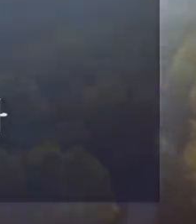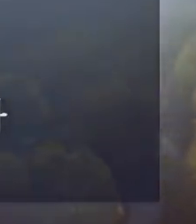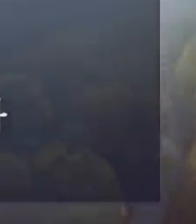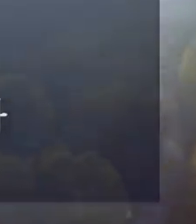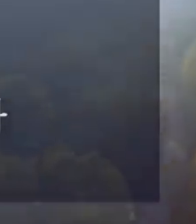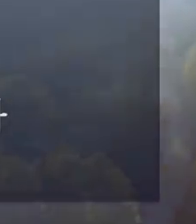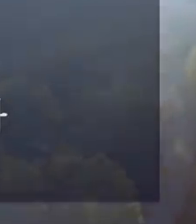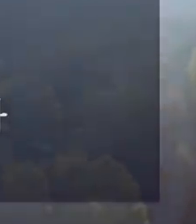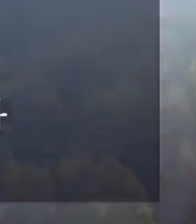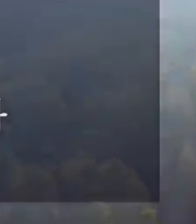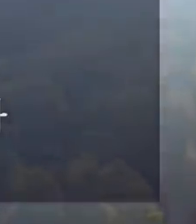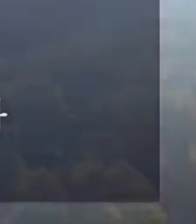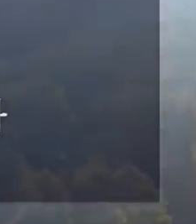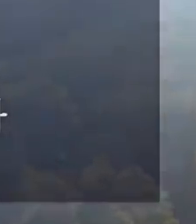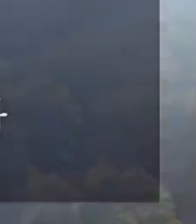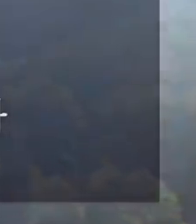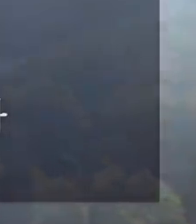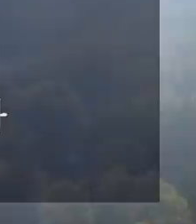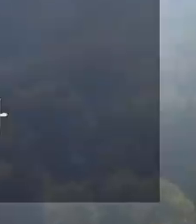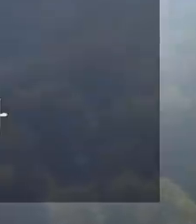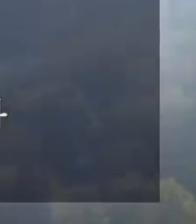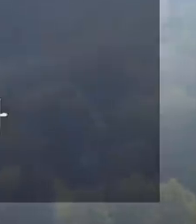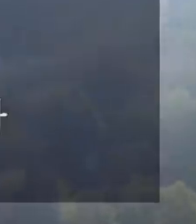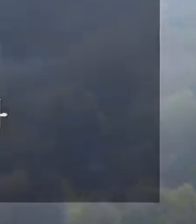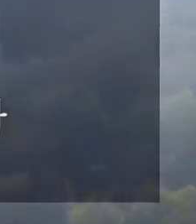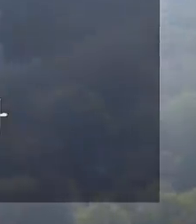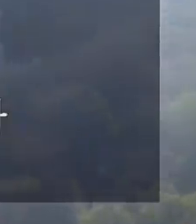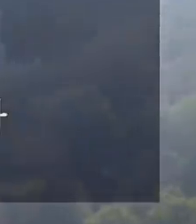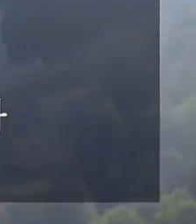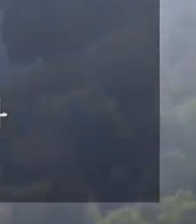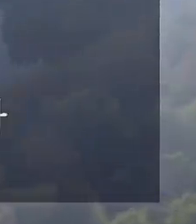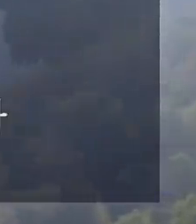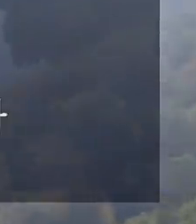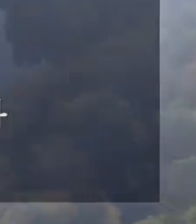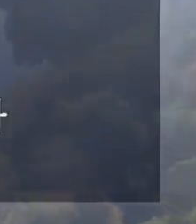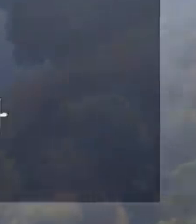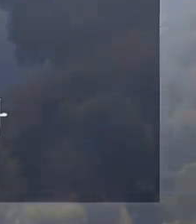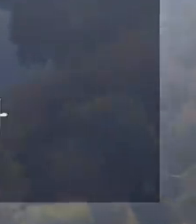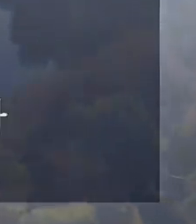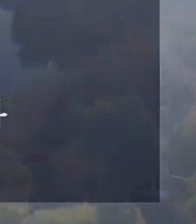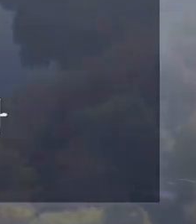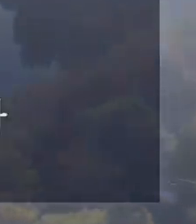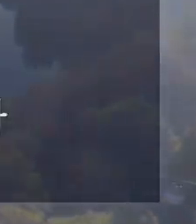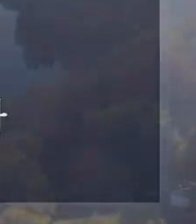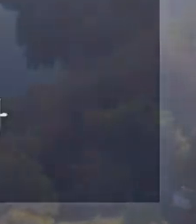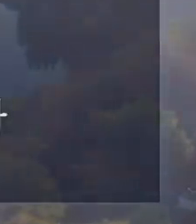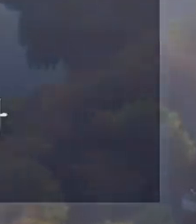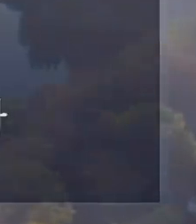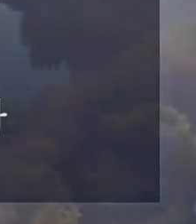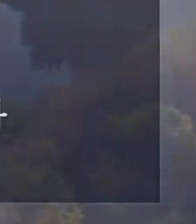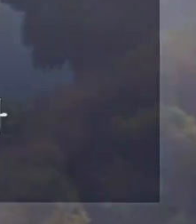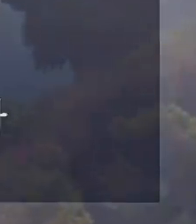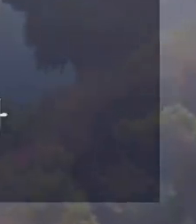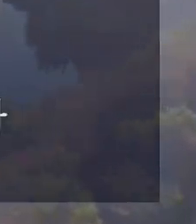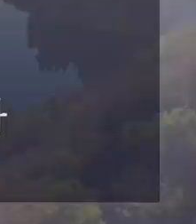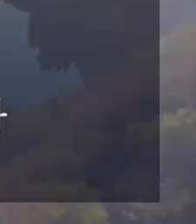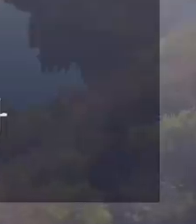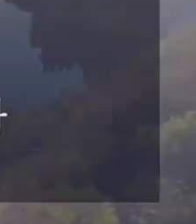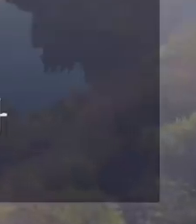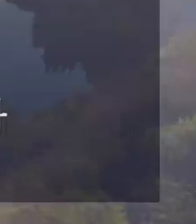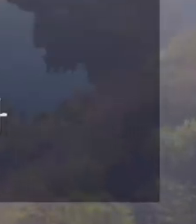아기를 찾아 죽이려 하니 일어나 아기와 그의 어머니를 데리고 애굽으로 피하여 내가